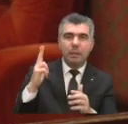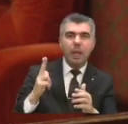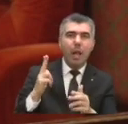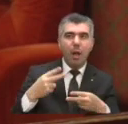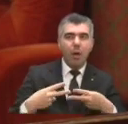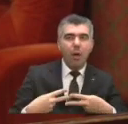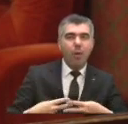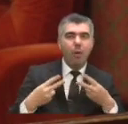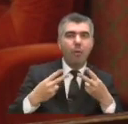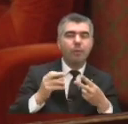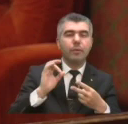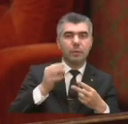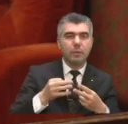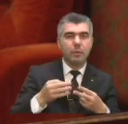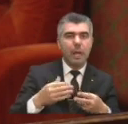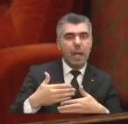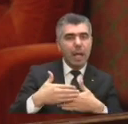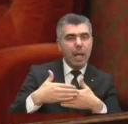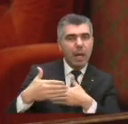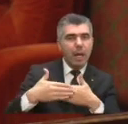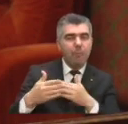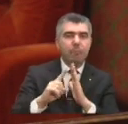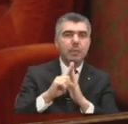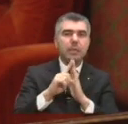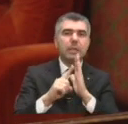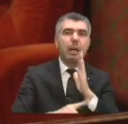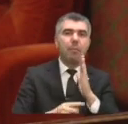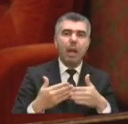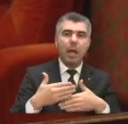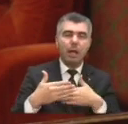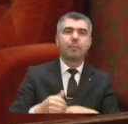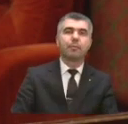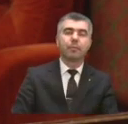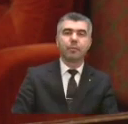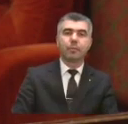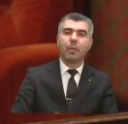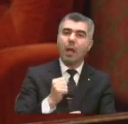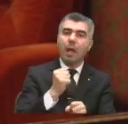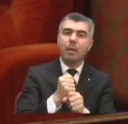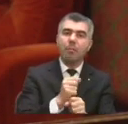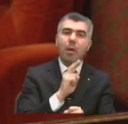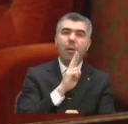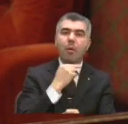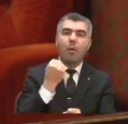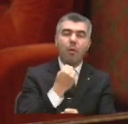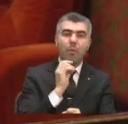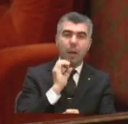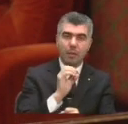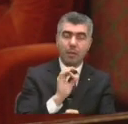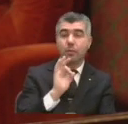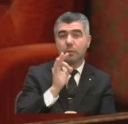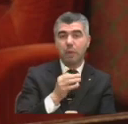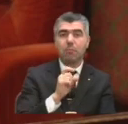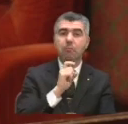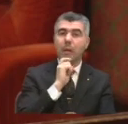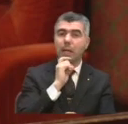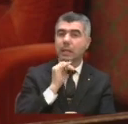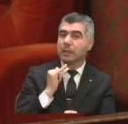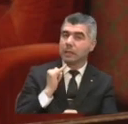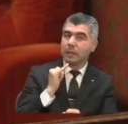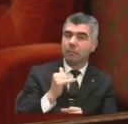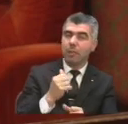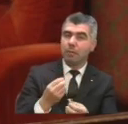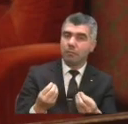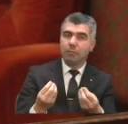باش يقدر هاد الشيء يخرج للوجود في الاسابيع القليله المقبله. والعمل الحكومه لن ينتهي عند هذا الامر، بل انه